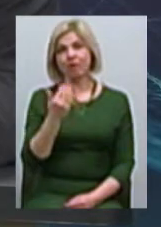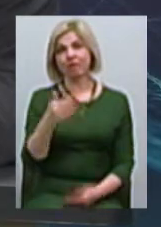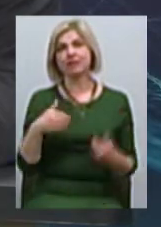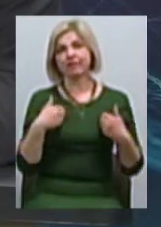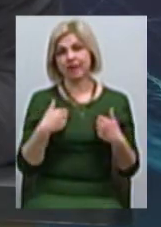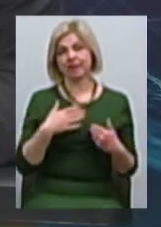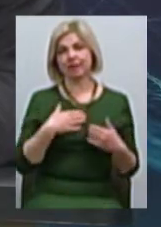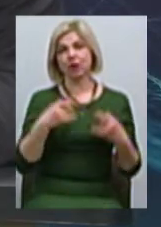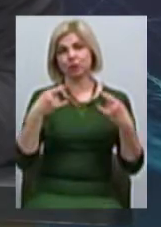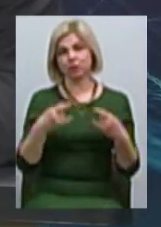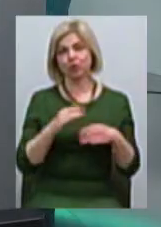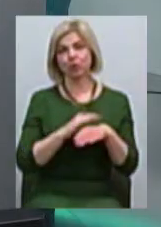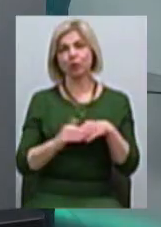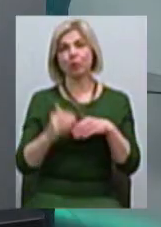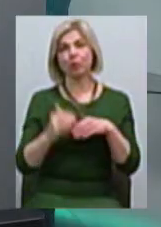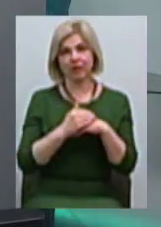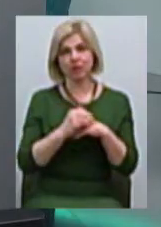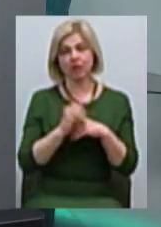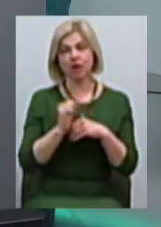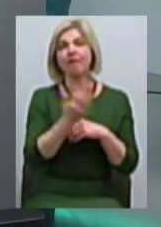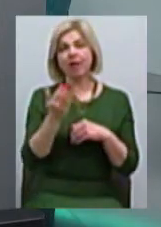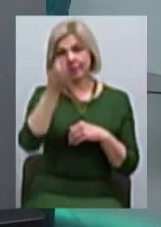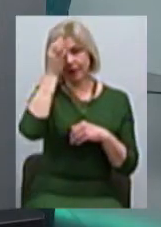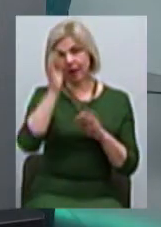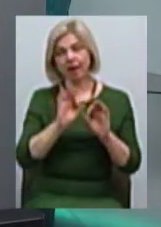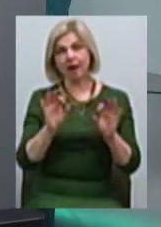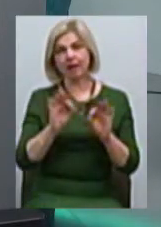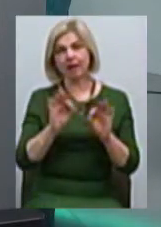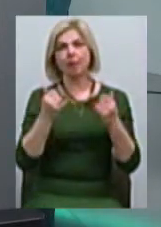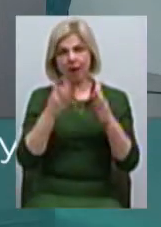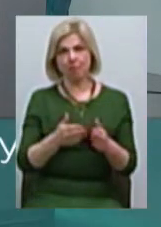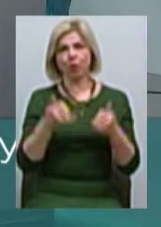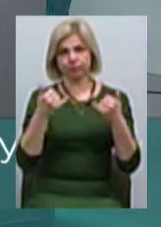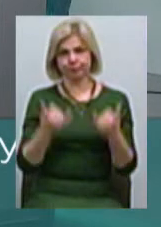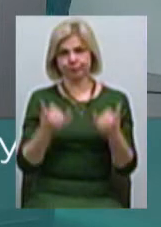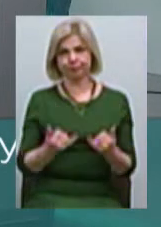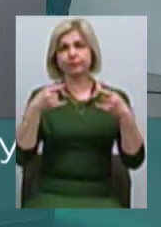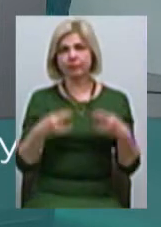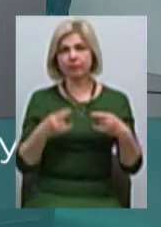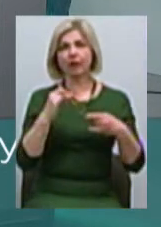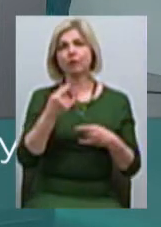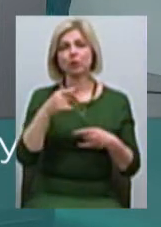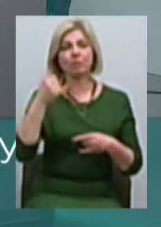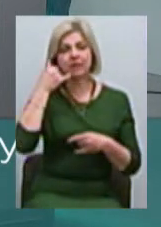студії. Добрий вечір. Добрий вечір. А глядачам я нагадую, що ми працюємо в прямому ефірі. Наш контактний телефон